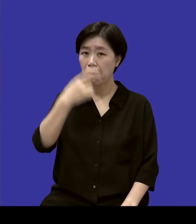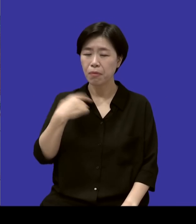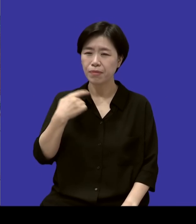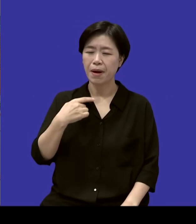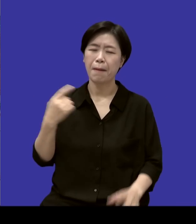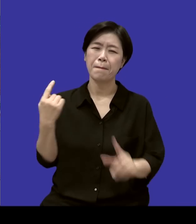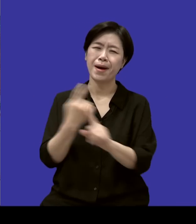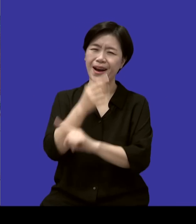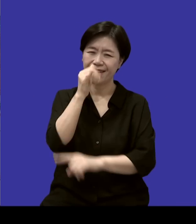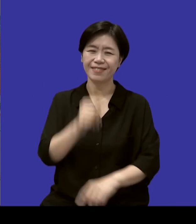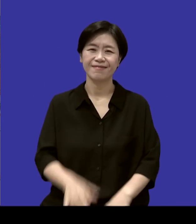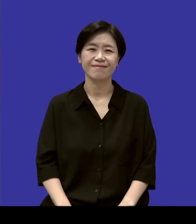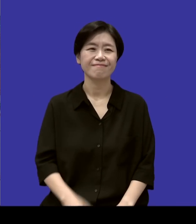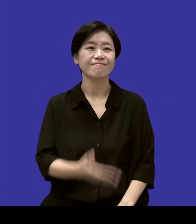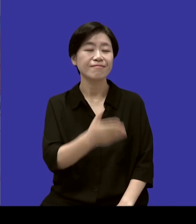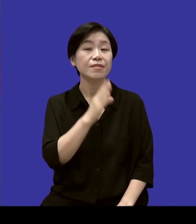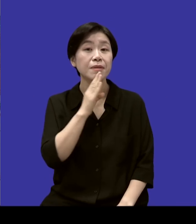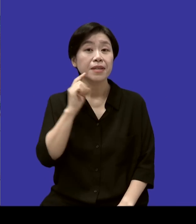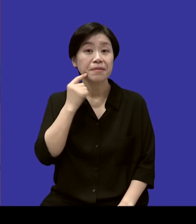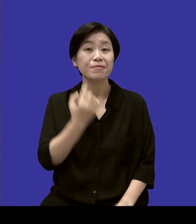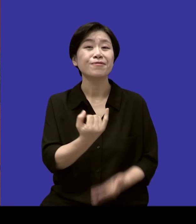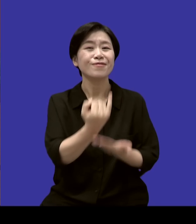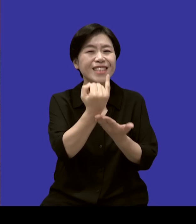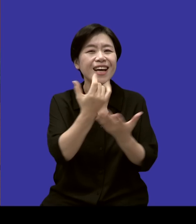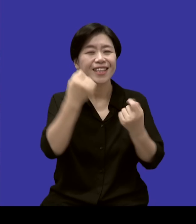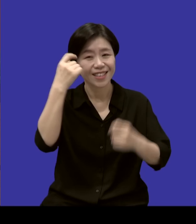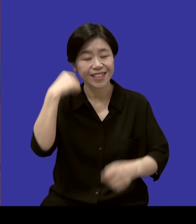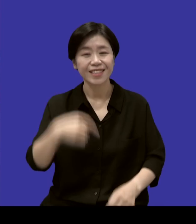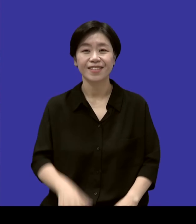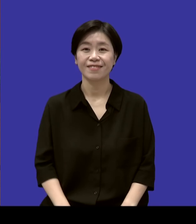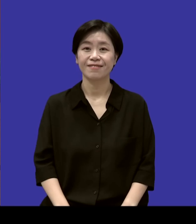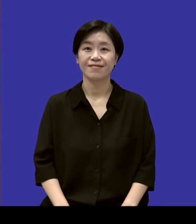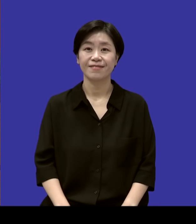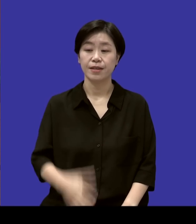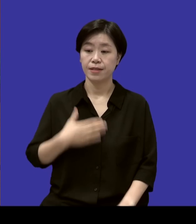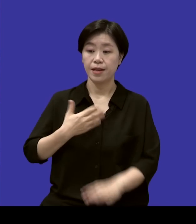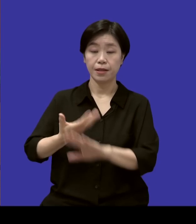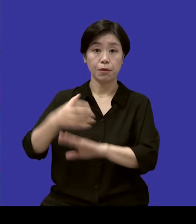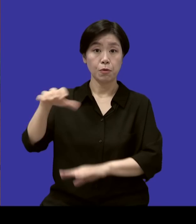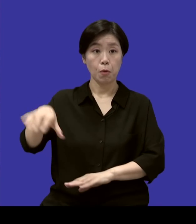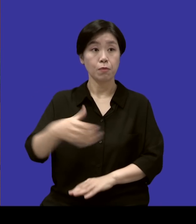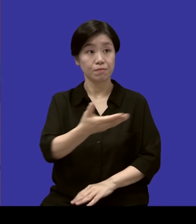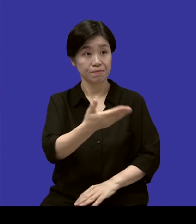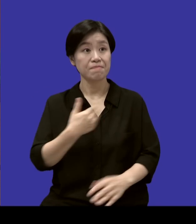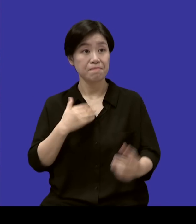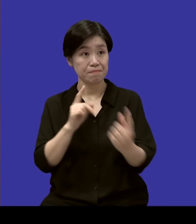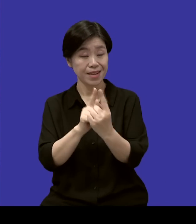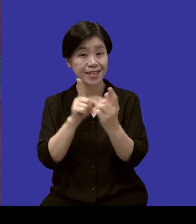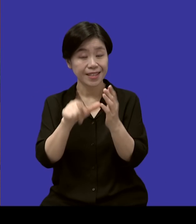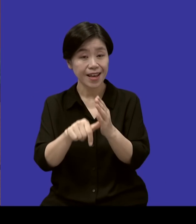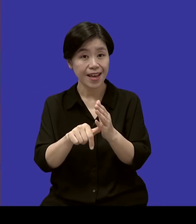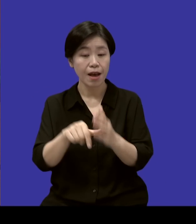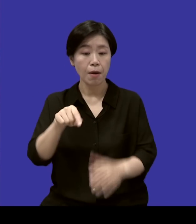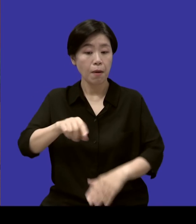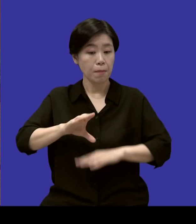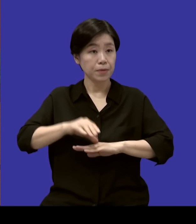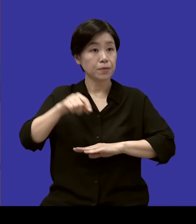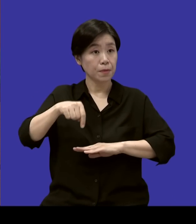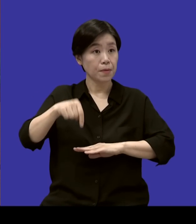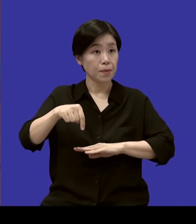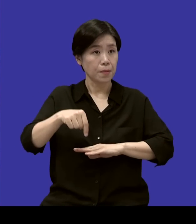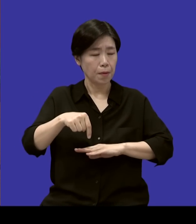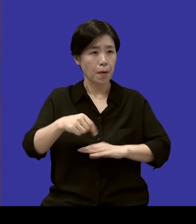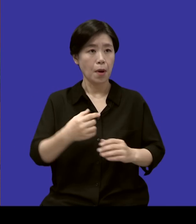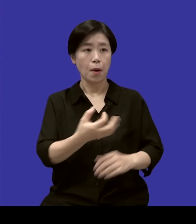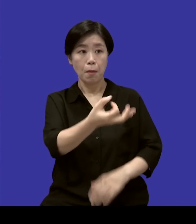너무나 이쁜 누님이세요. 맞아요. 그죠? 그래요. 아니 그 제가 이제 다른 방송에서 뵀는데 새롭게 하우스를 너무 애청하고 있다고 저한테 인사를